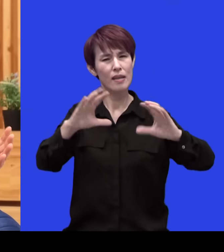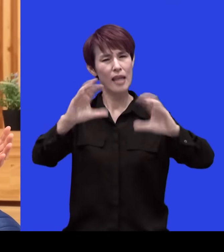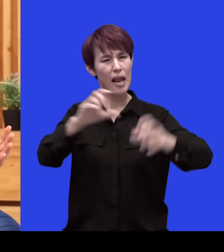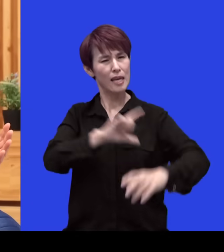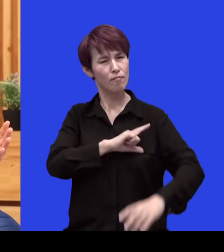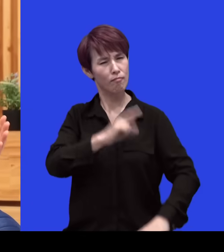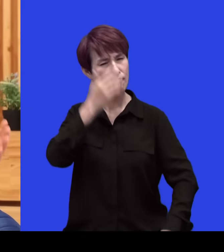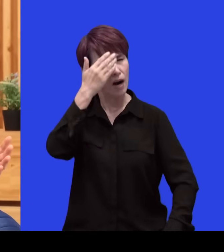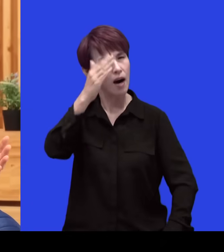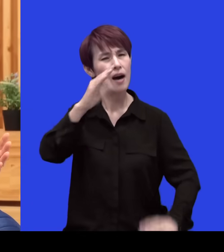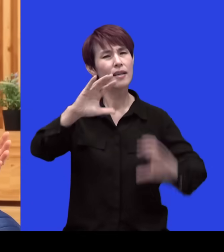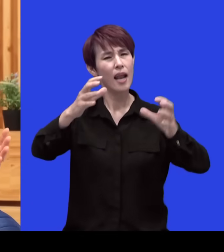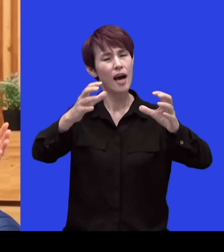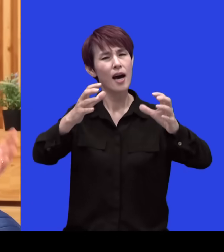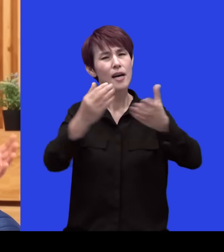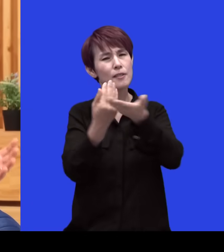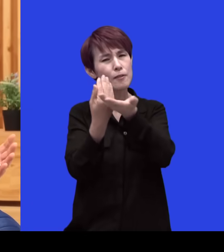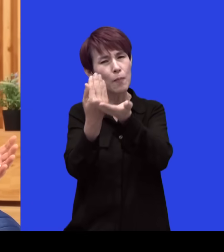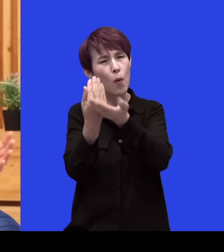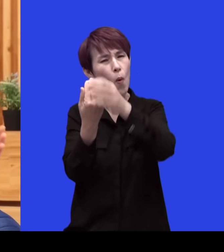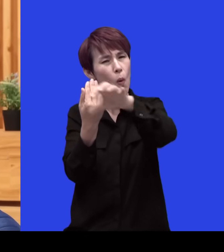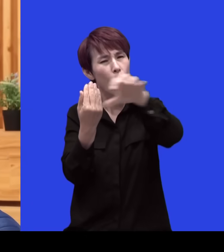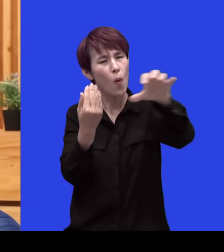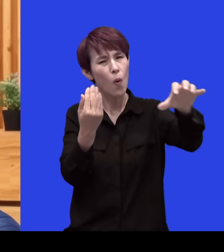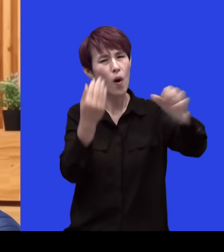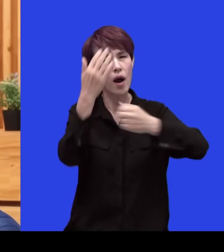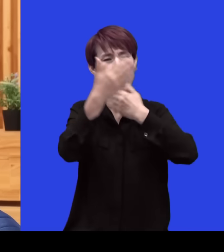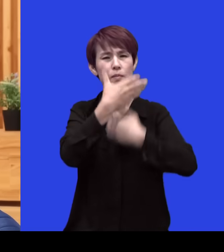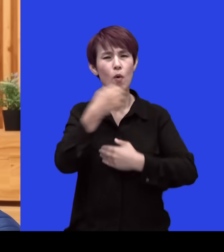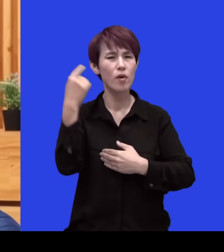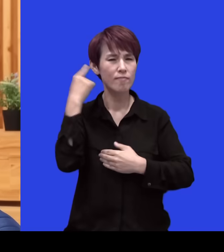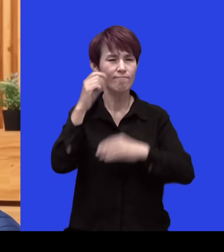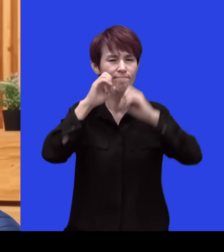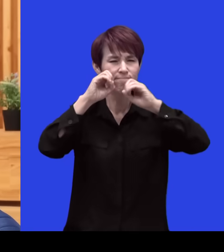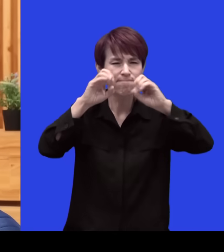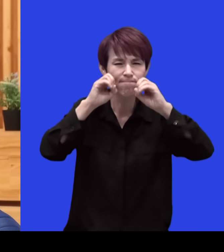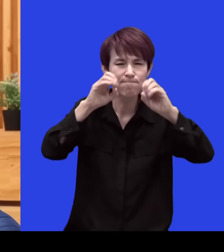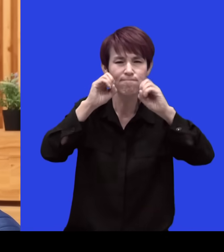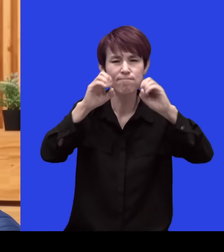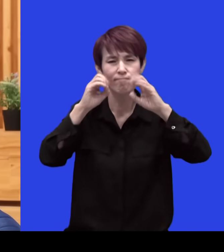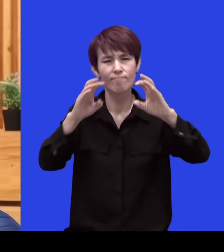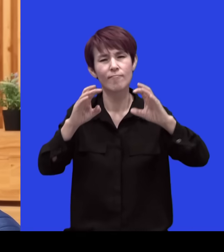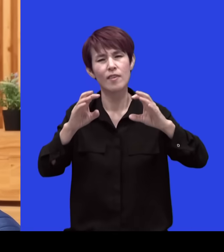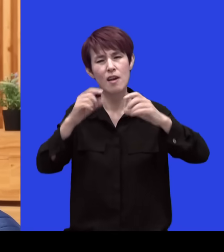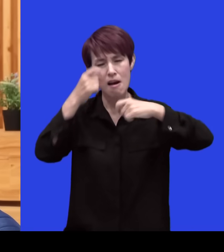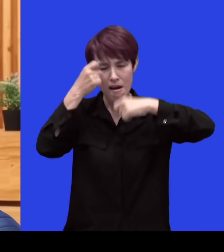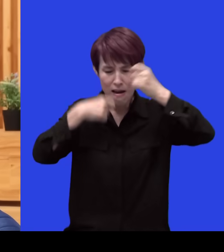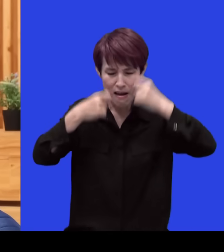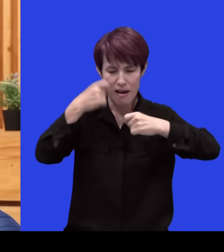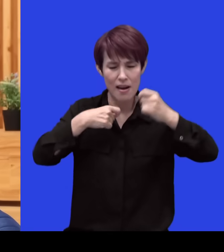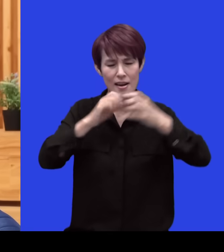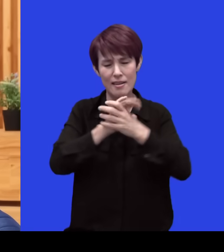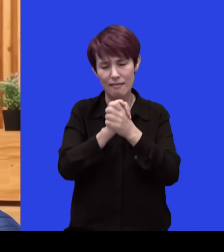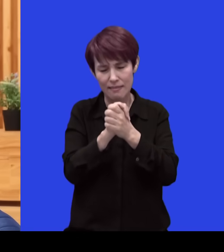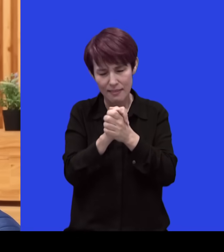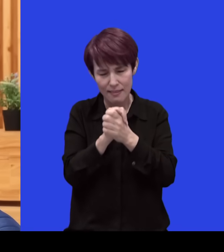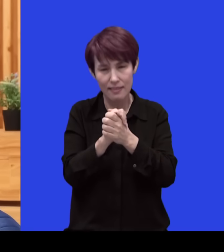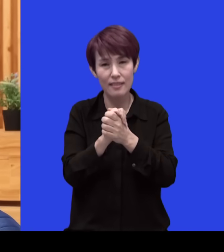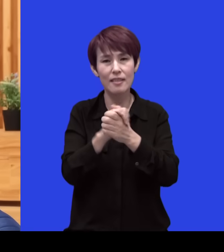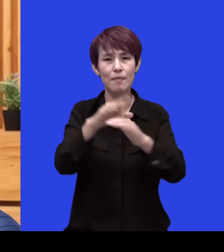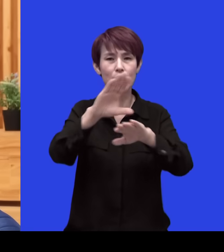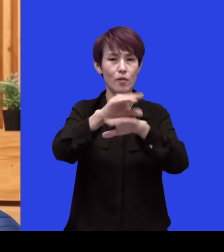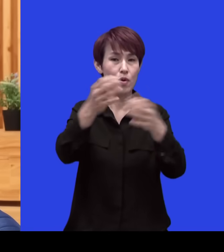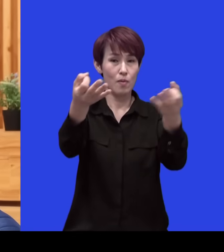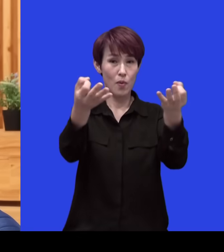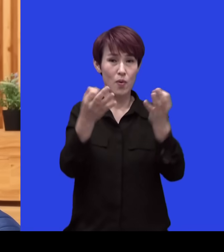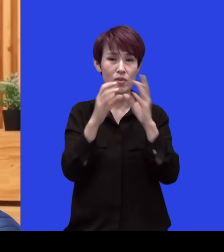못한 나라, 그런 섬, 어디선가 지금도 하나님 복음 붙잡고 깊은 눈물로 기도 가운데 이 방송을 보시고